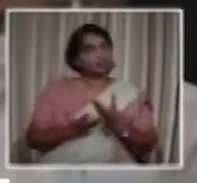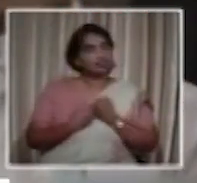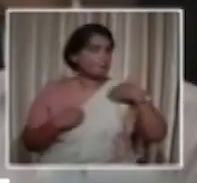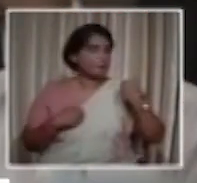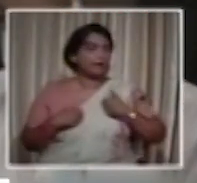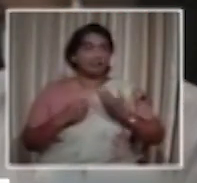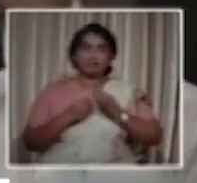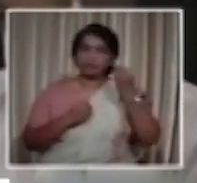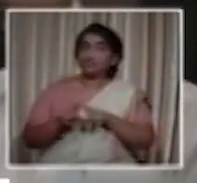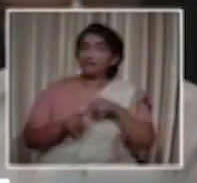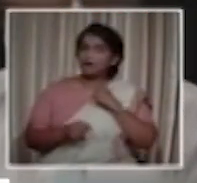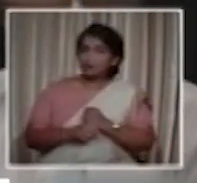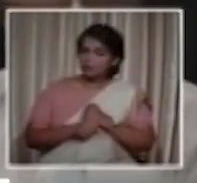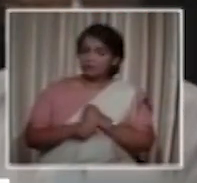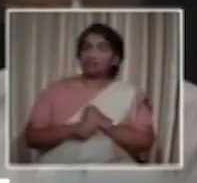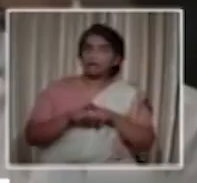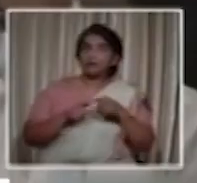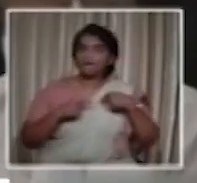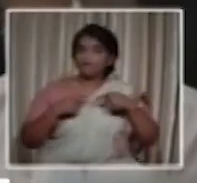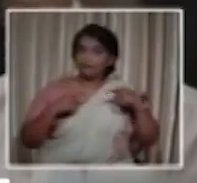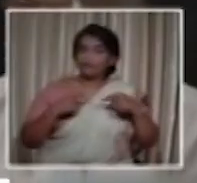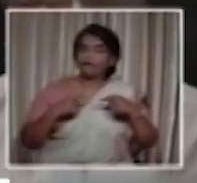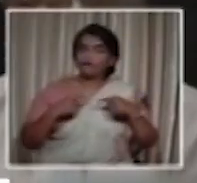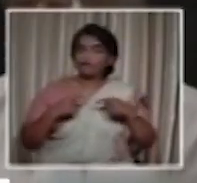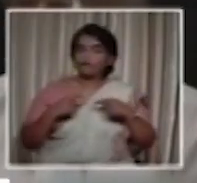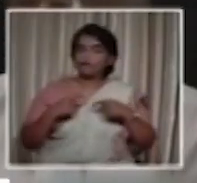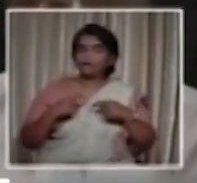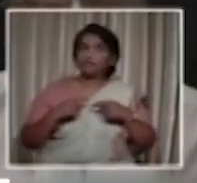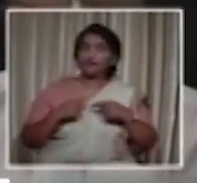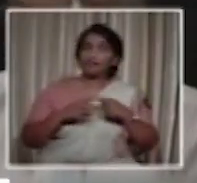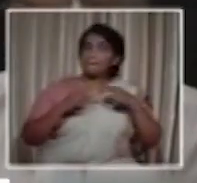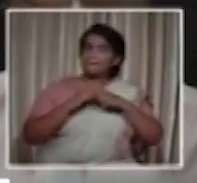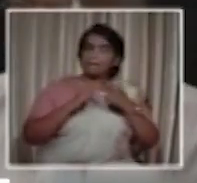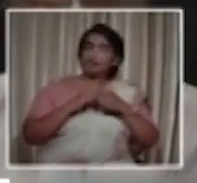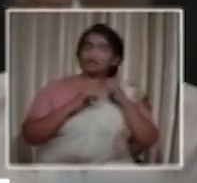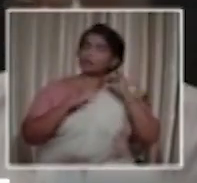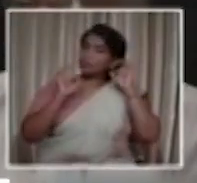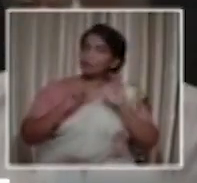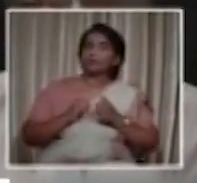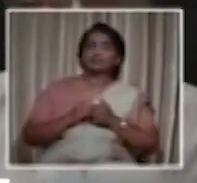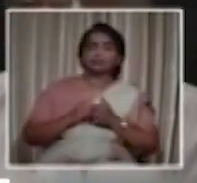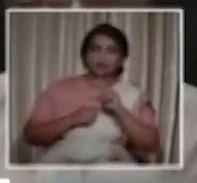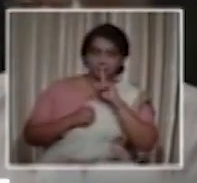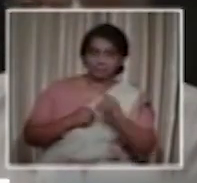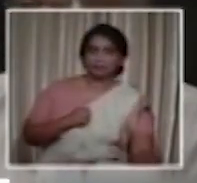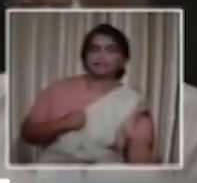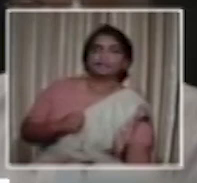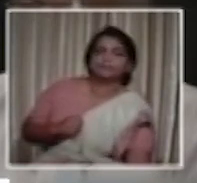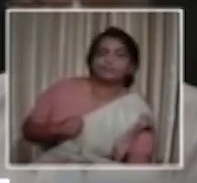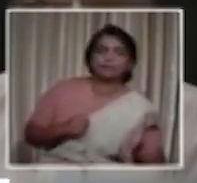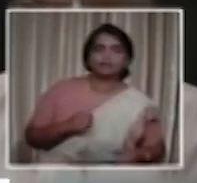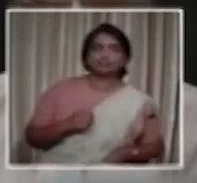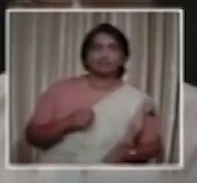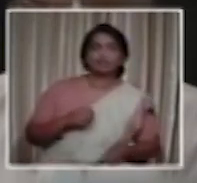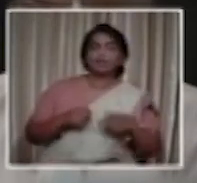දී යුත්තේ. ඒ නිසා රජයක් විදියට විරුද්ධ පක්ෂයත් තත්කිසුදු වේදිකින් තොරව රට ගොඩනගන්න එන්නයි අප ආරාධනා කළේ. අවංක